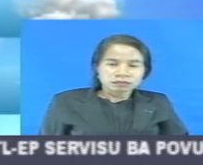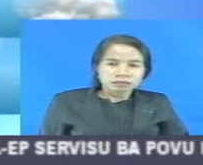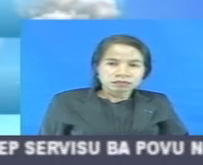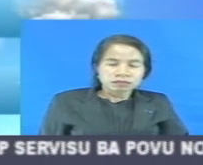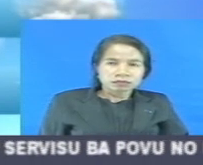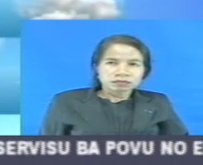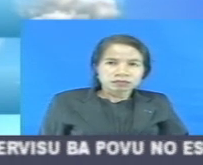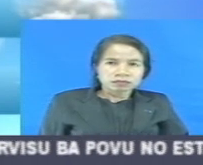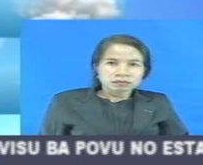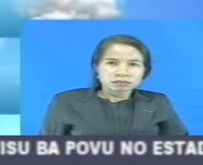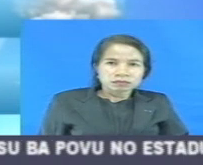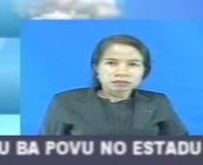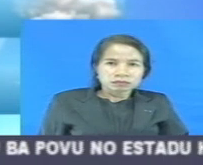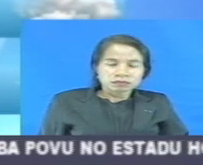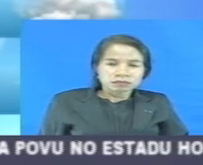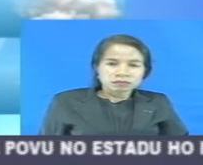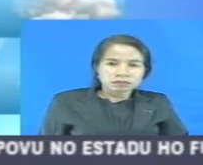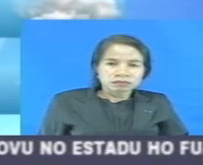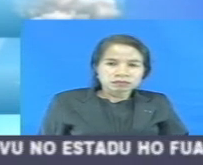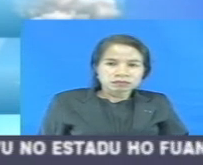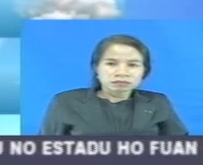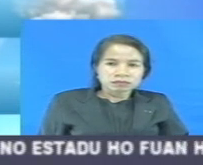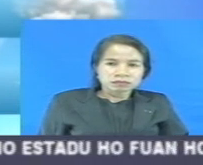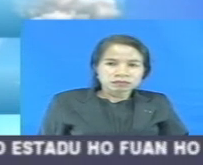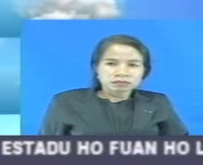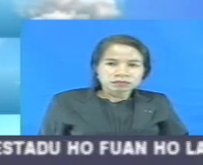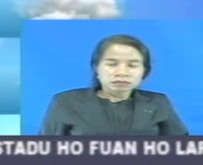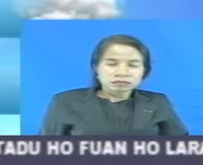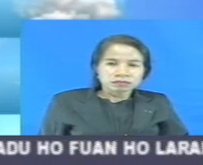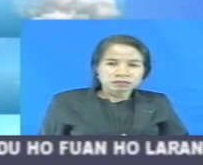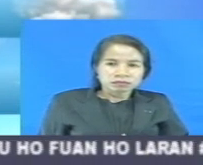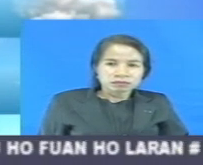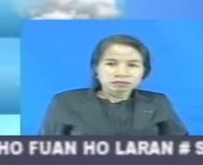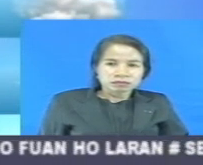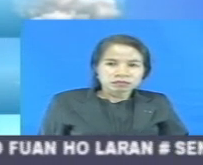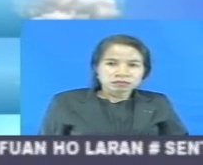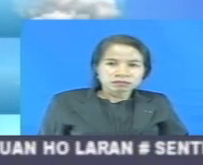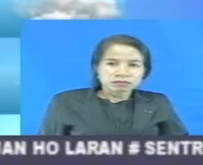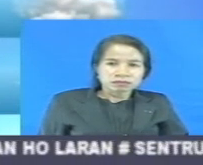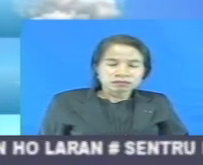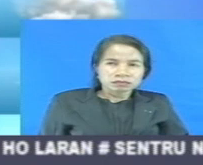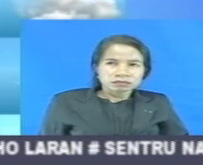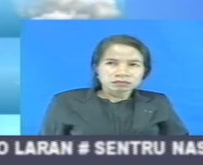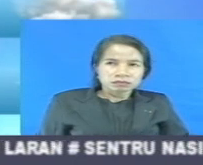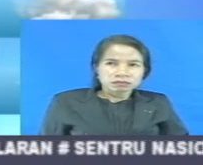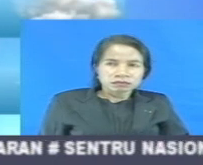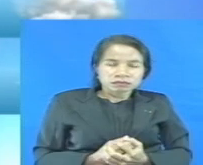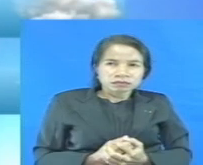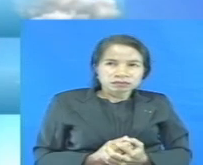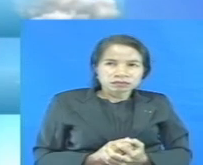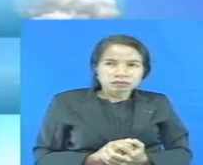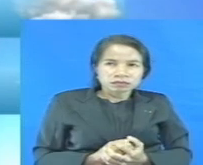honye temperatura minimum menos 4 ate 5 grau Celsius. Ita akat faleba Tokyo abang